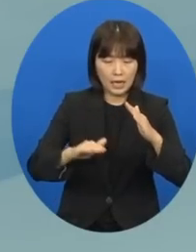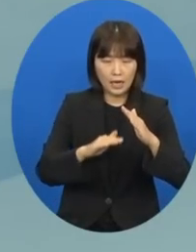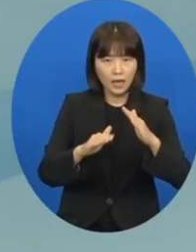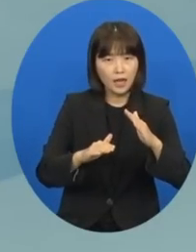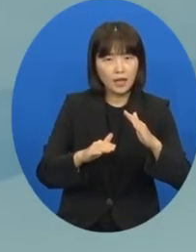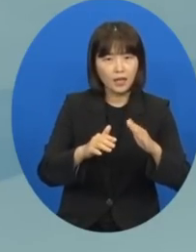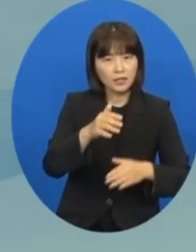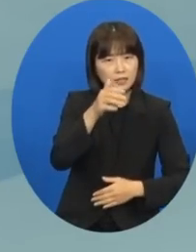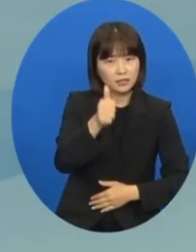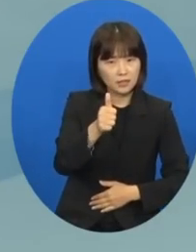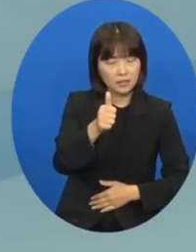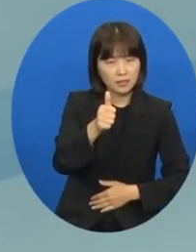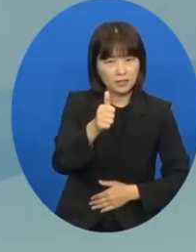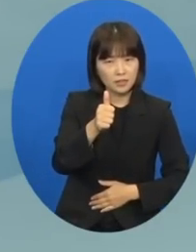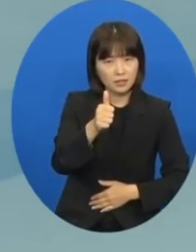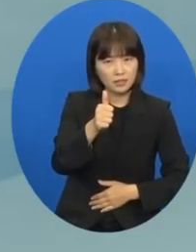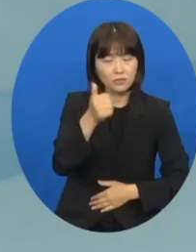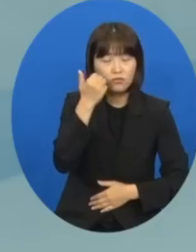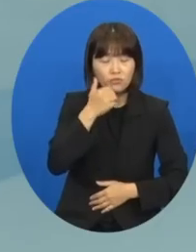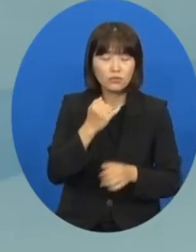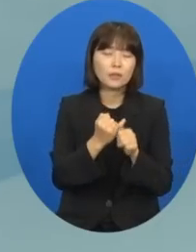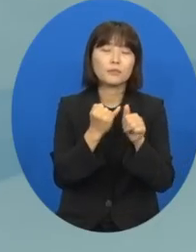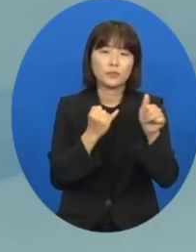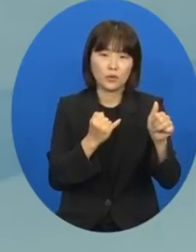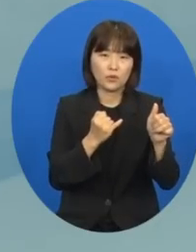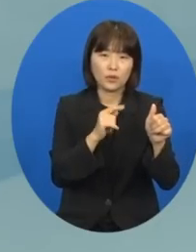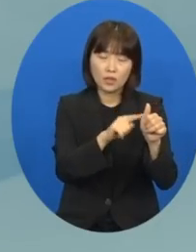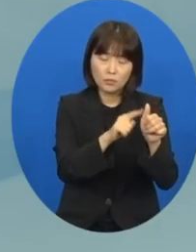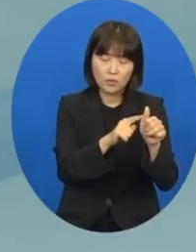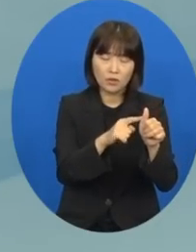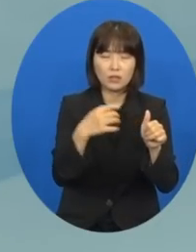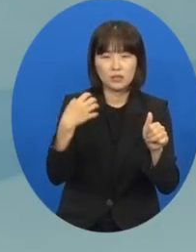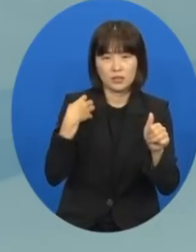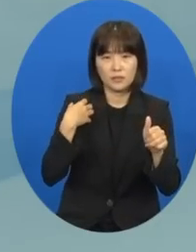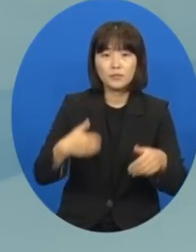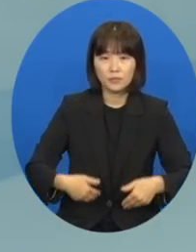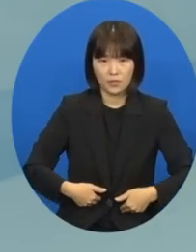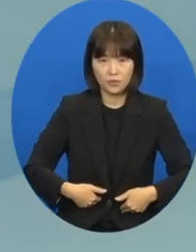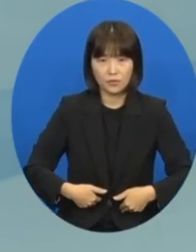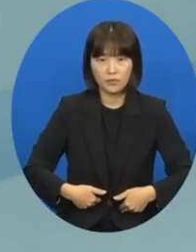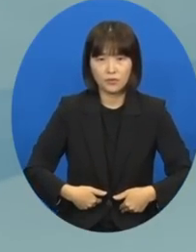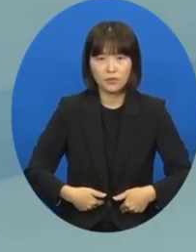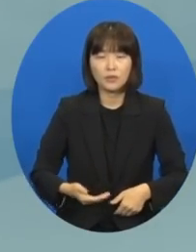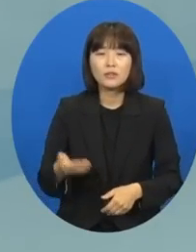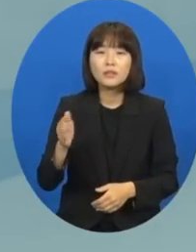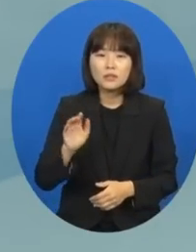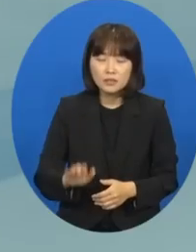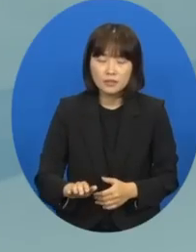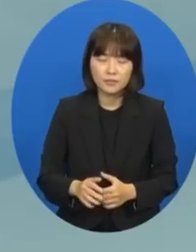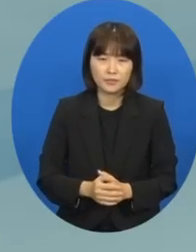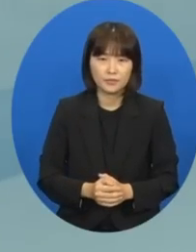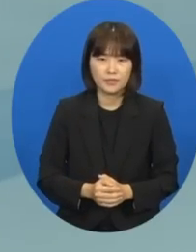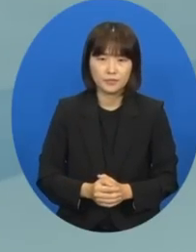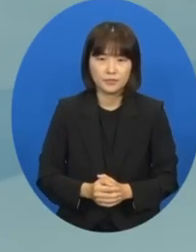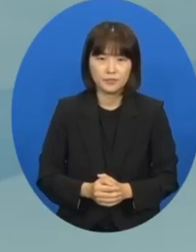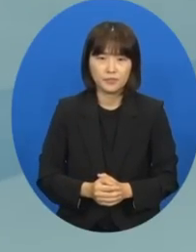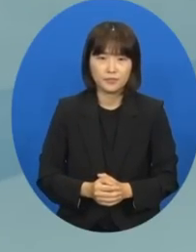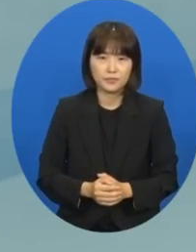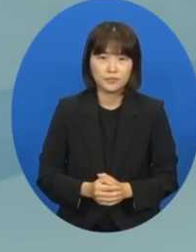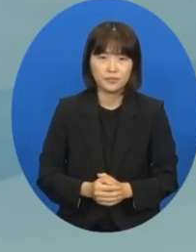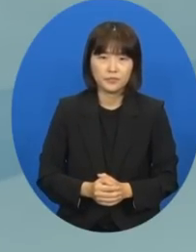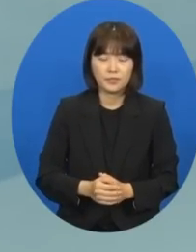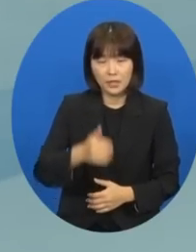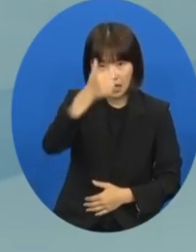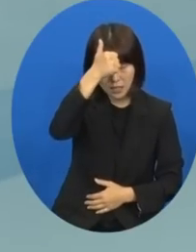가정의 가장은 남편에게 있죠. 이 남편이 책임을 져야 돼요. 근데 이 아담이